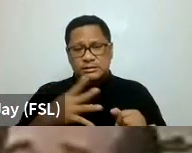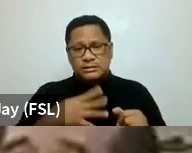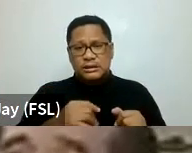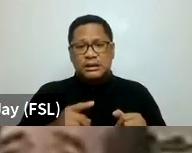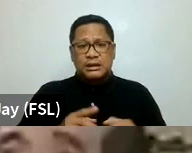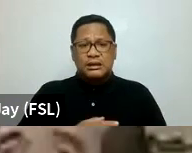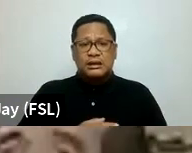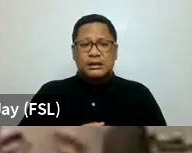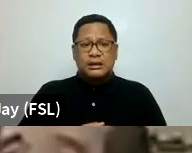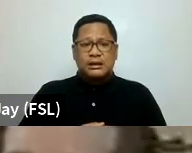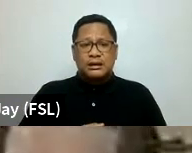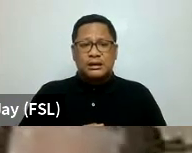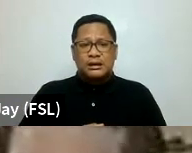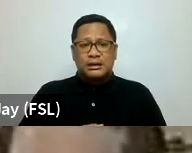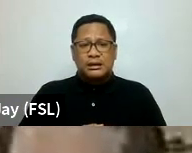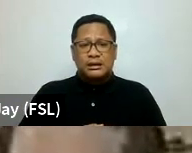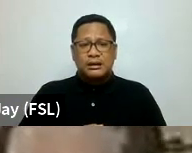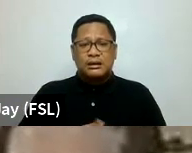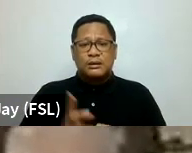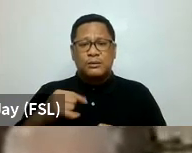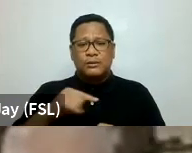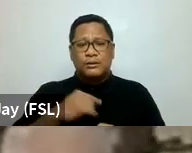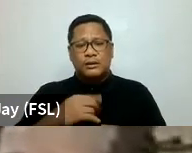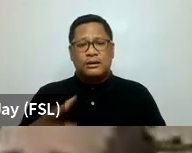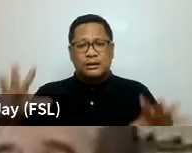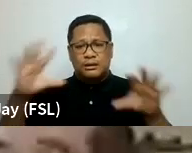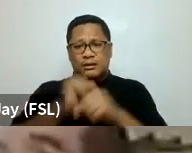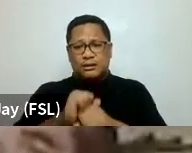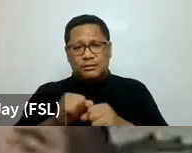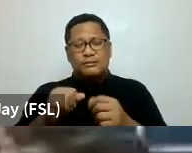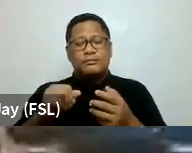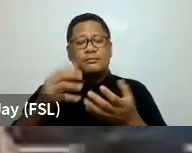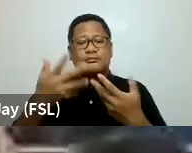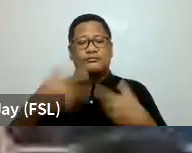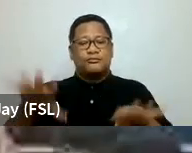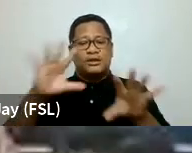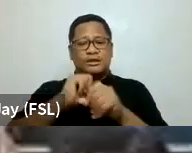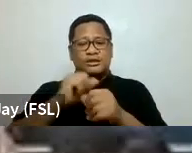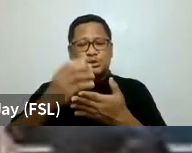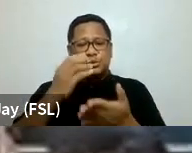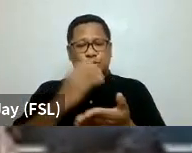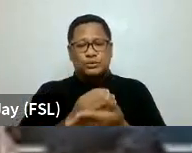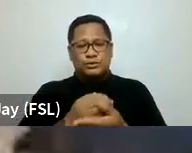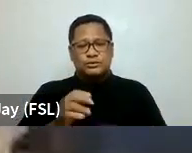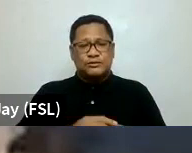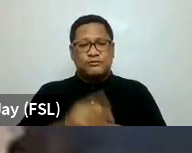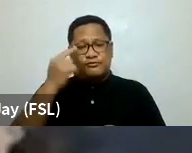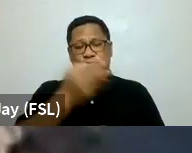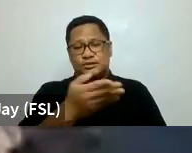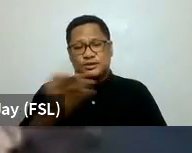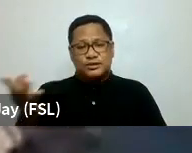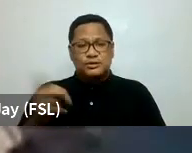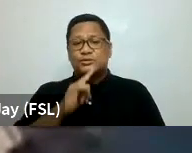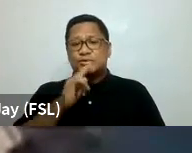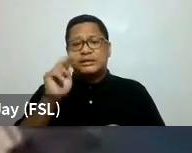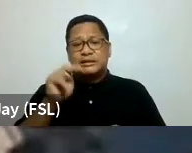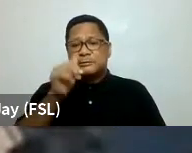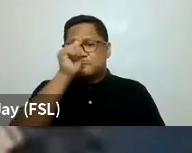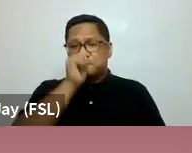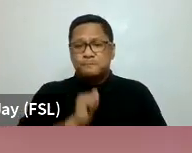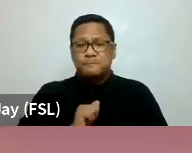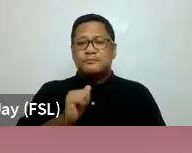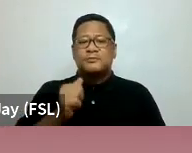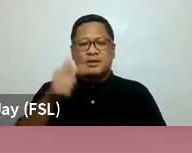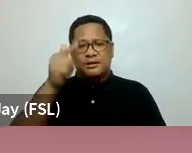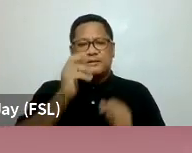naman tayo, hindi ba? Nakatapos na naman tayo ng isang kurso. Well, sa inyo lahat, tiyaga pa rin ang kailangan natin. God